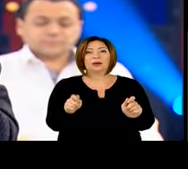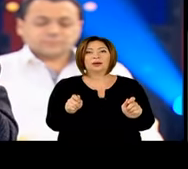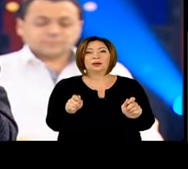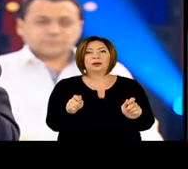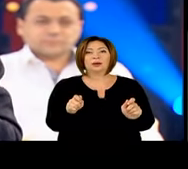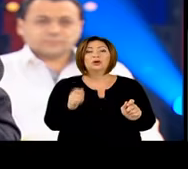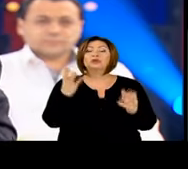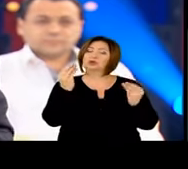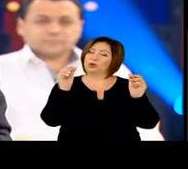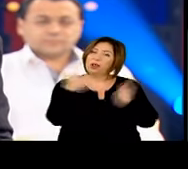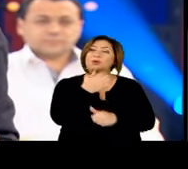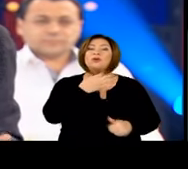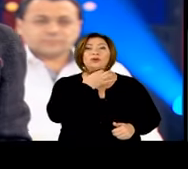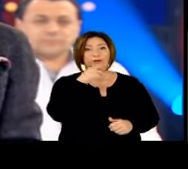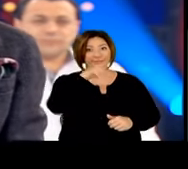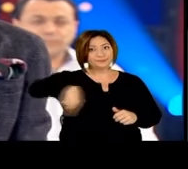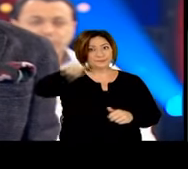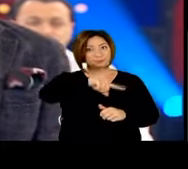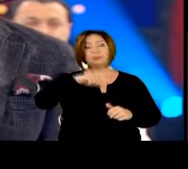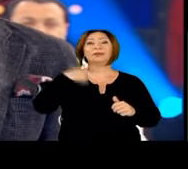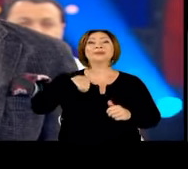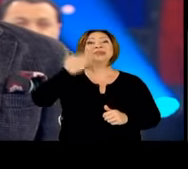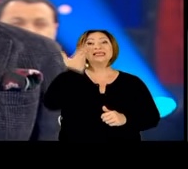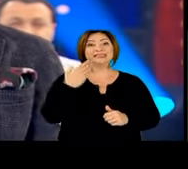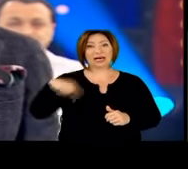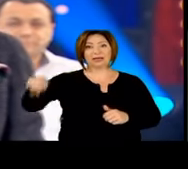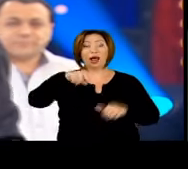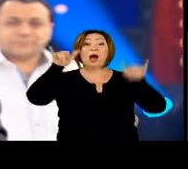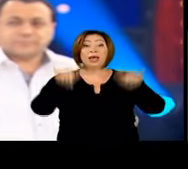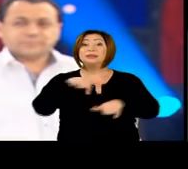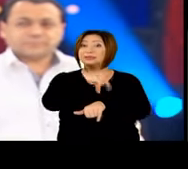yapabiliyorsak çok önemli. Lütfen bizi izlerken